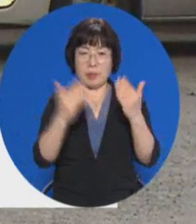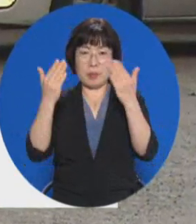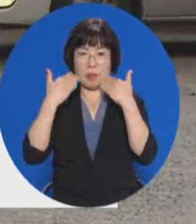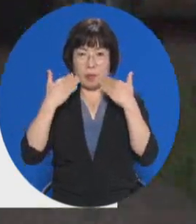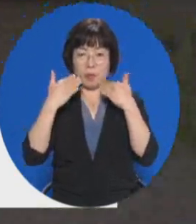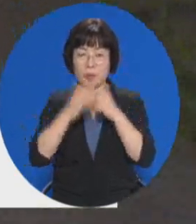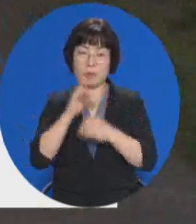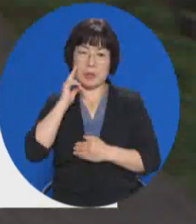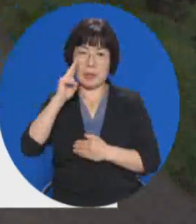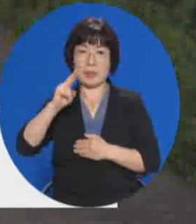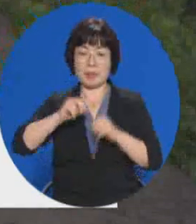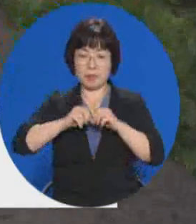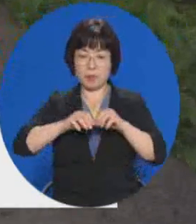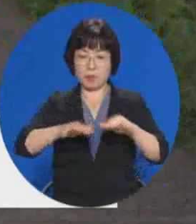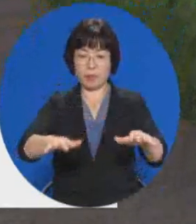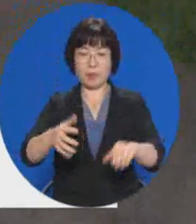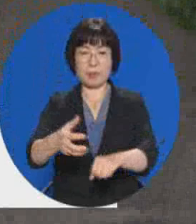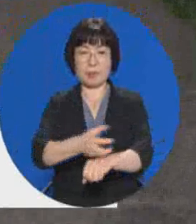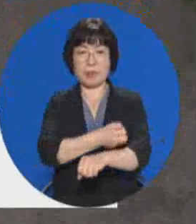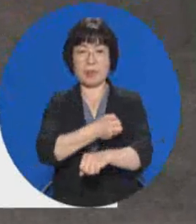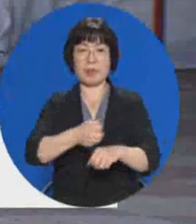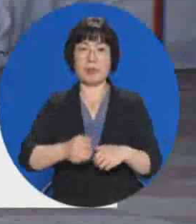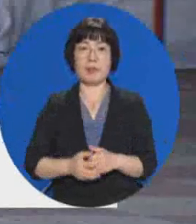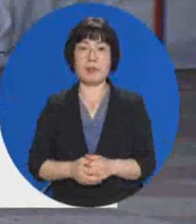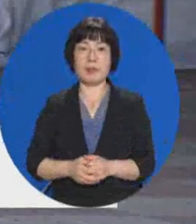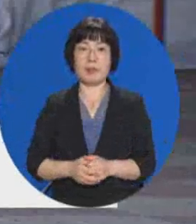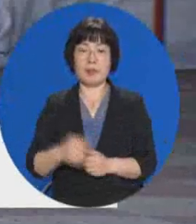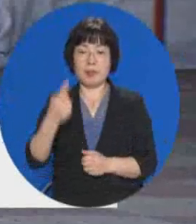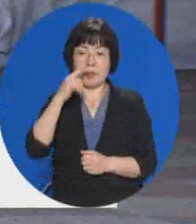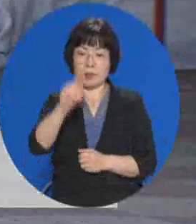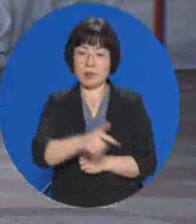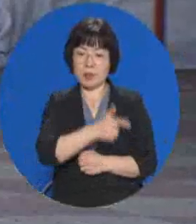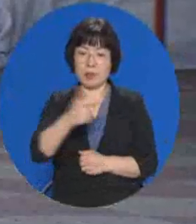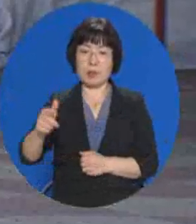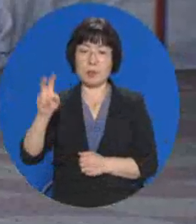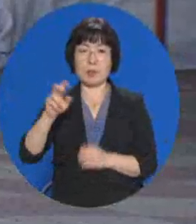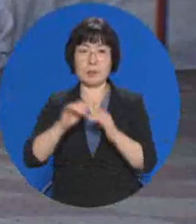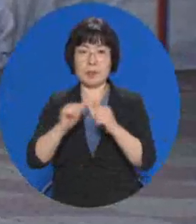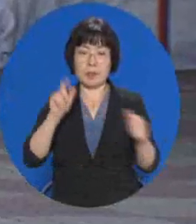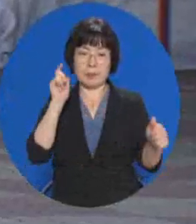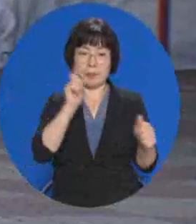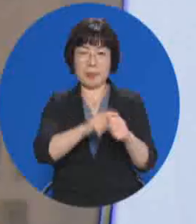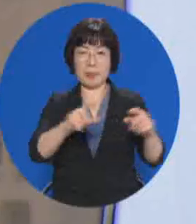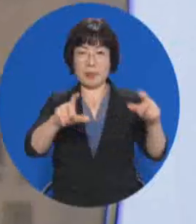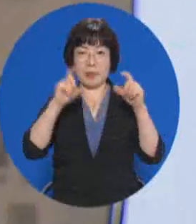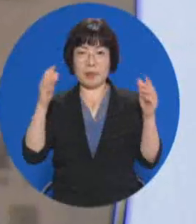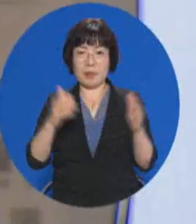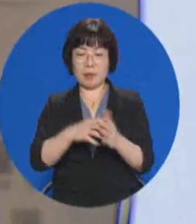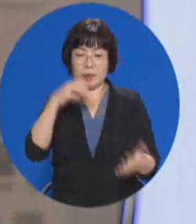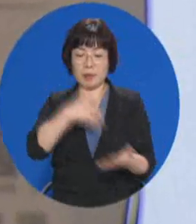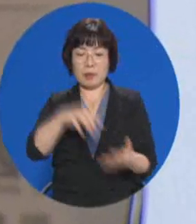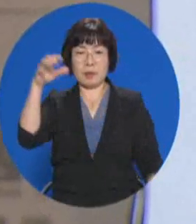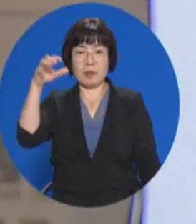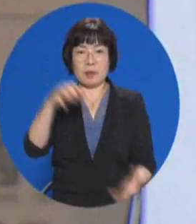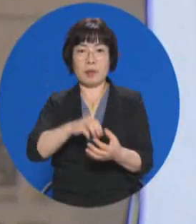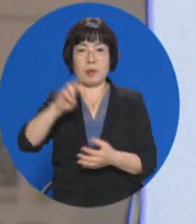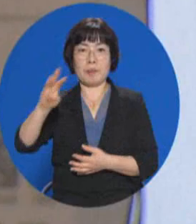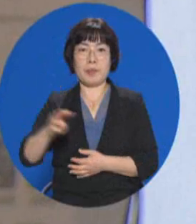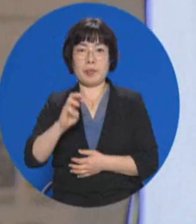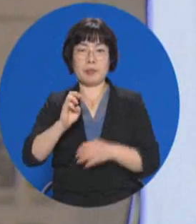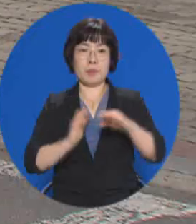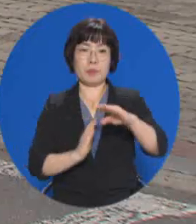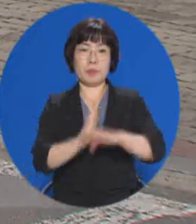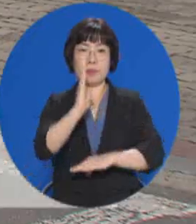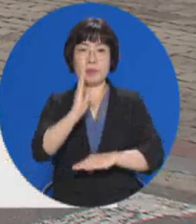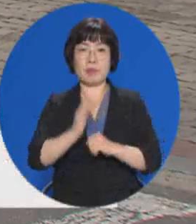학교까지 심각한 전파 위험에 노출된 상황. 어제 하루에만 20명이 양성 판정을 받고 누적 확진자도 130명을